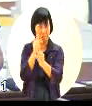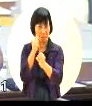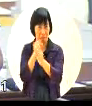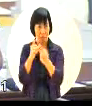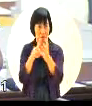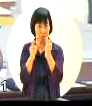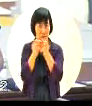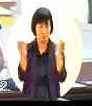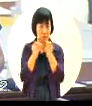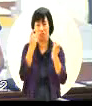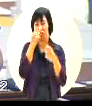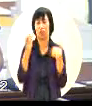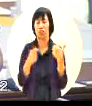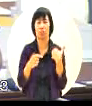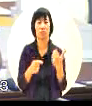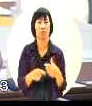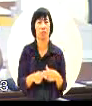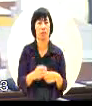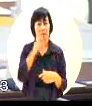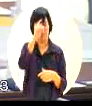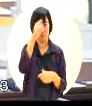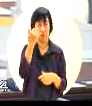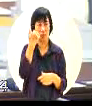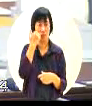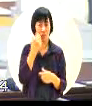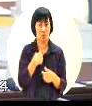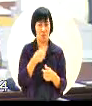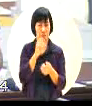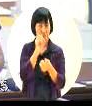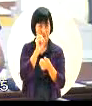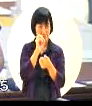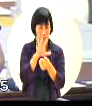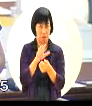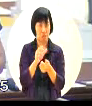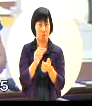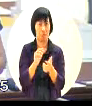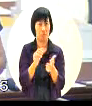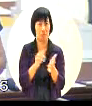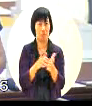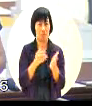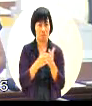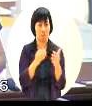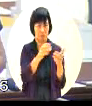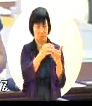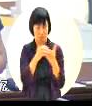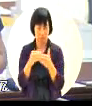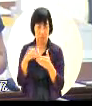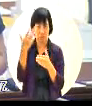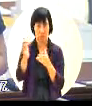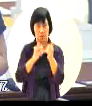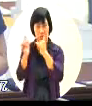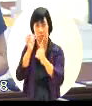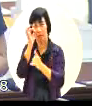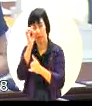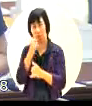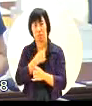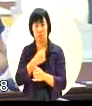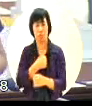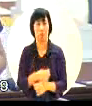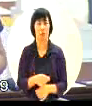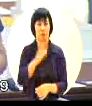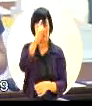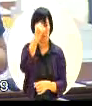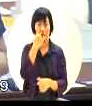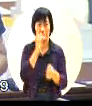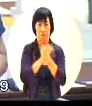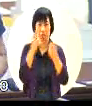以。我希望讲恁的承诺，啊，我会将这承诺带登啊，给因，啊，希望讲会当来完成，啊，尤其这大学